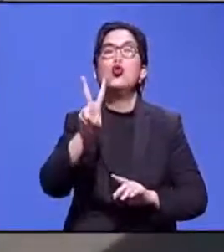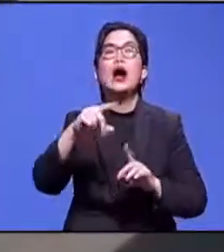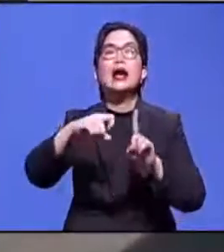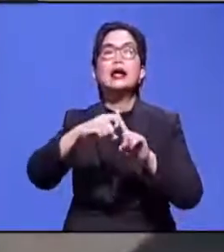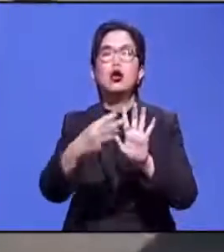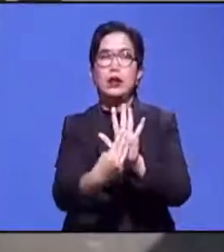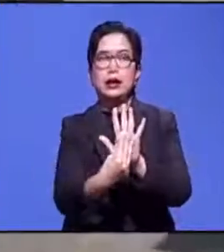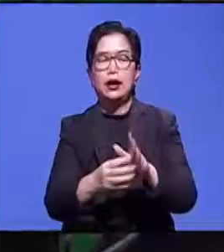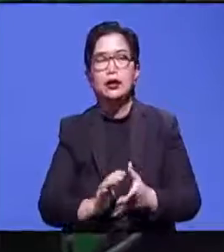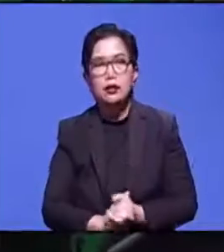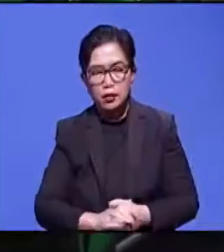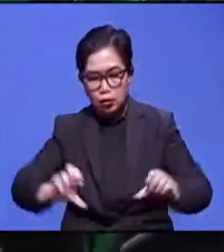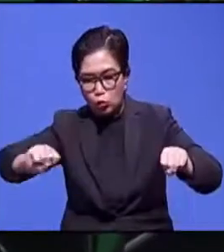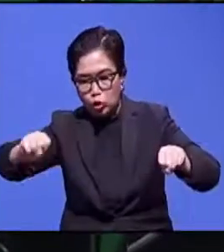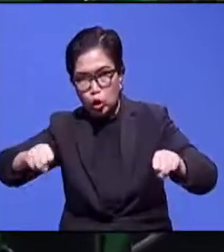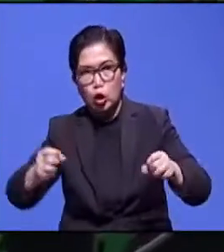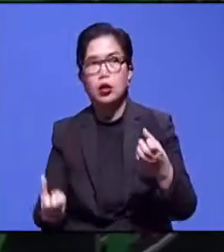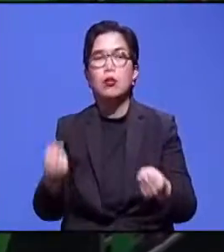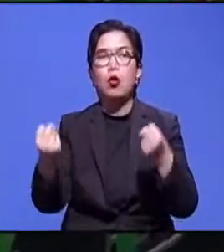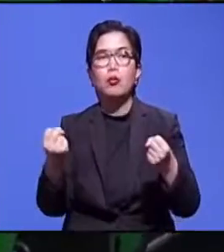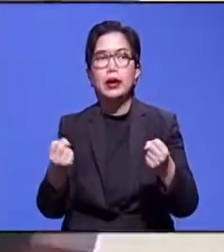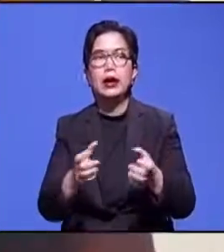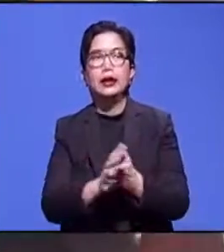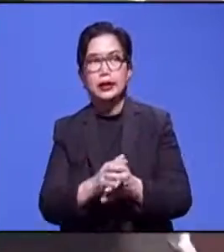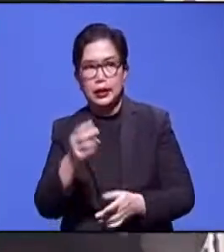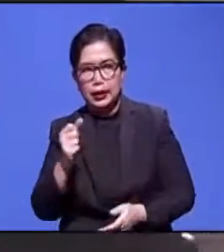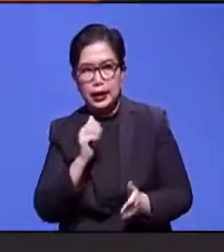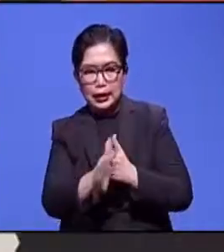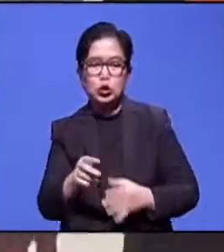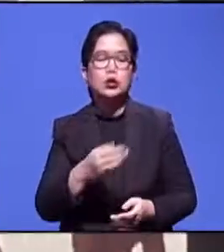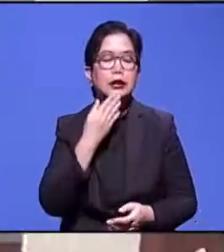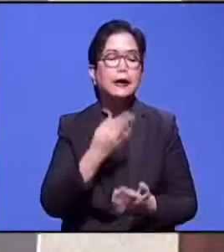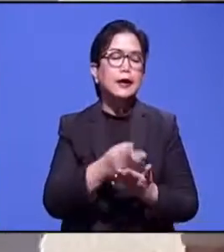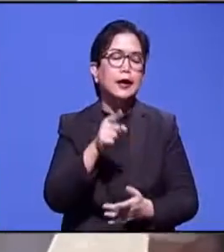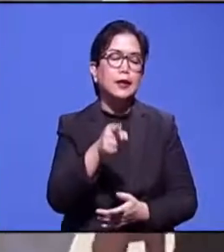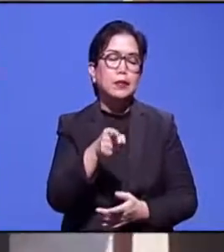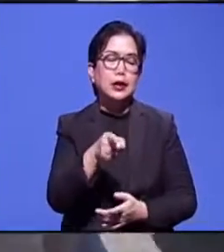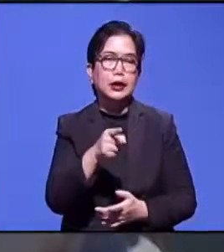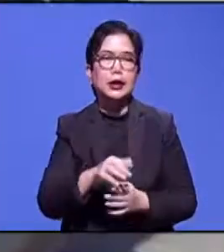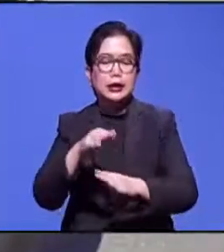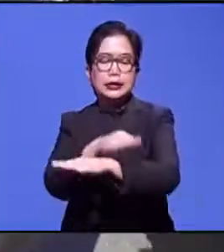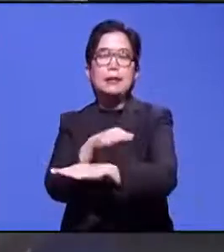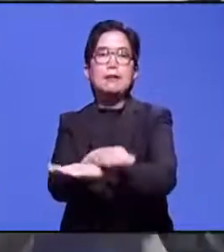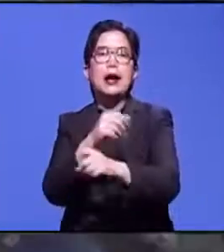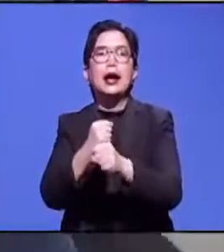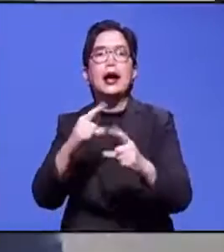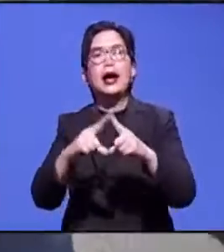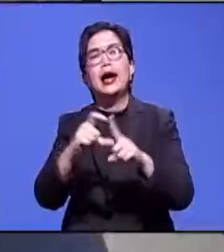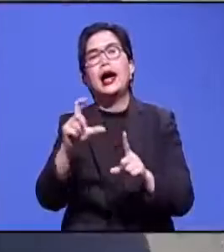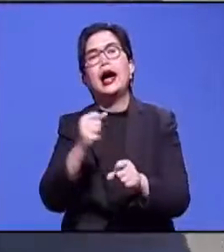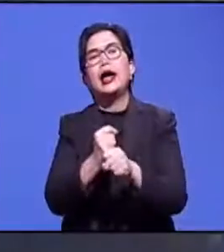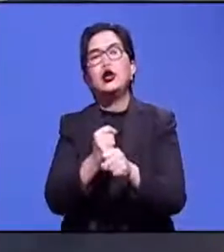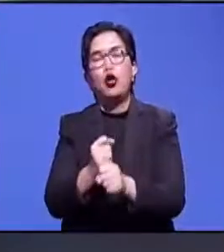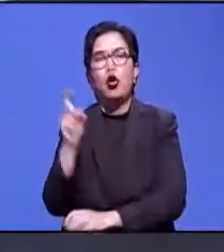Sejumlah pengendara motor dan mobil langsung dijaring petugas gabungan dalam operasi justisi di Simpang Gadok, Kabupaten Bogor, Jawa